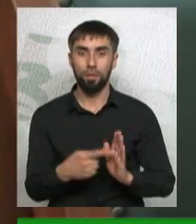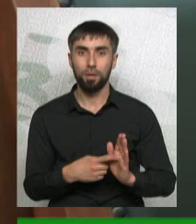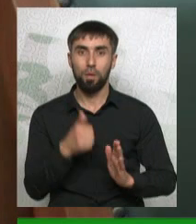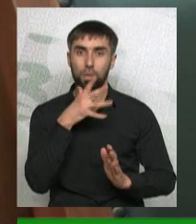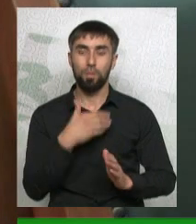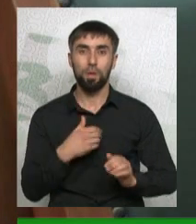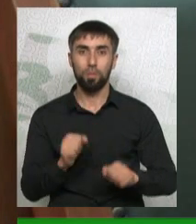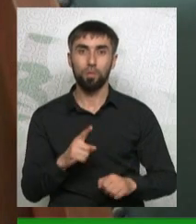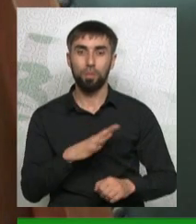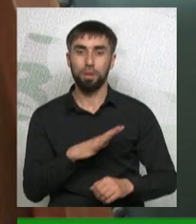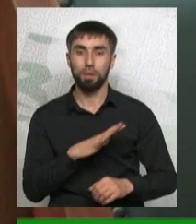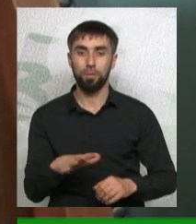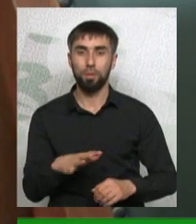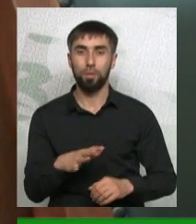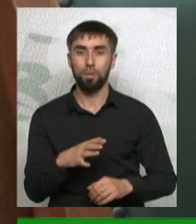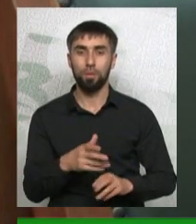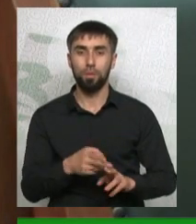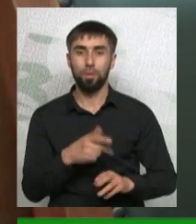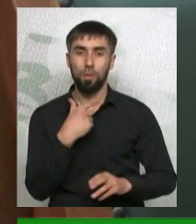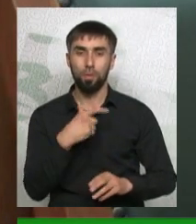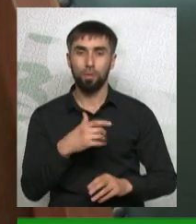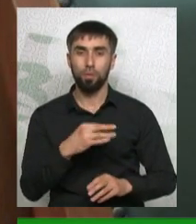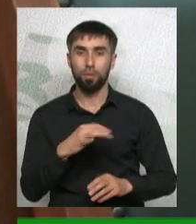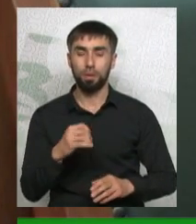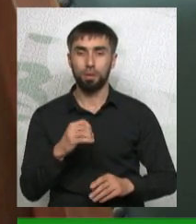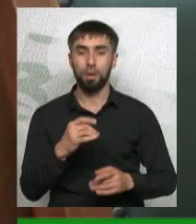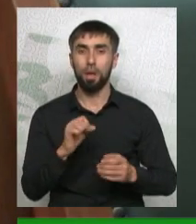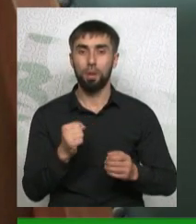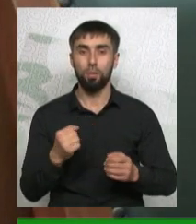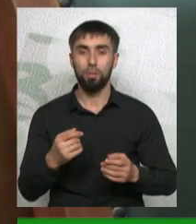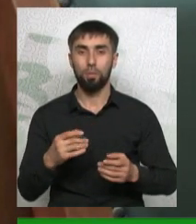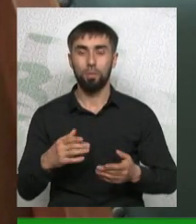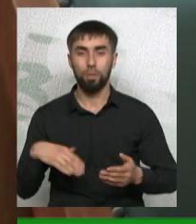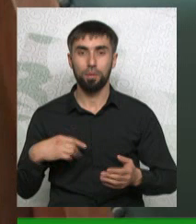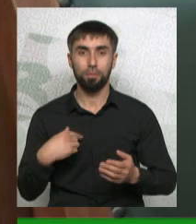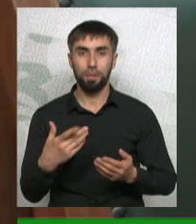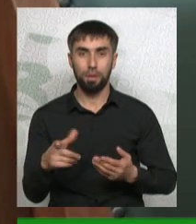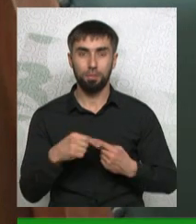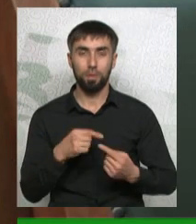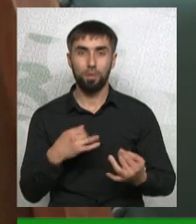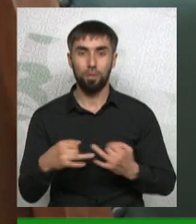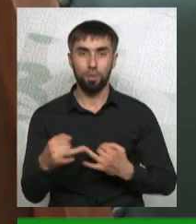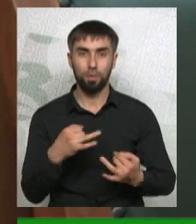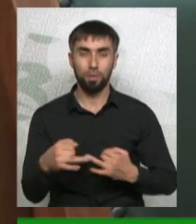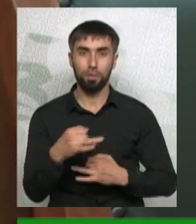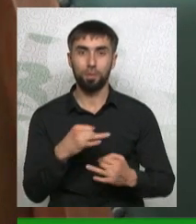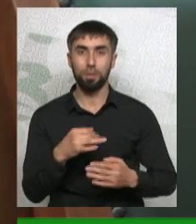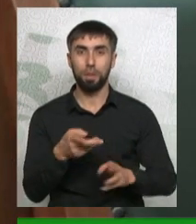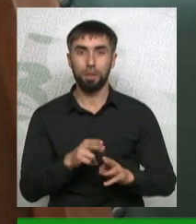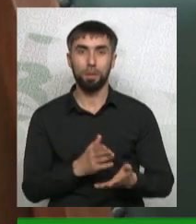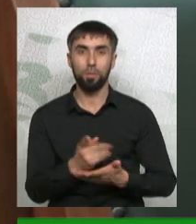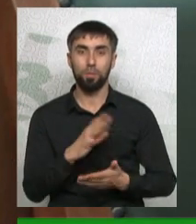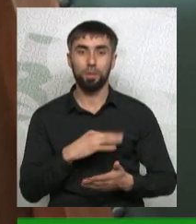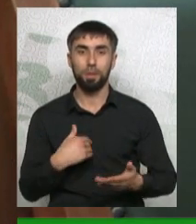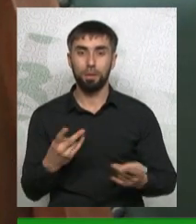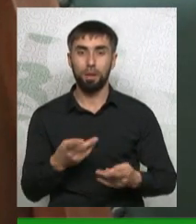можем, чтобы не были голословными, сперва проработаем. А потом уже мы с вами обсудим это направление, потому что нам